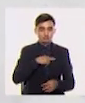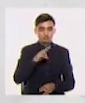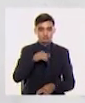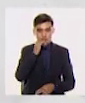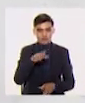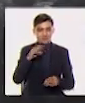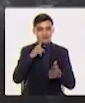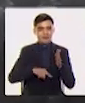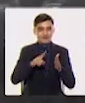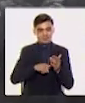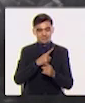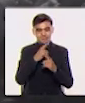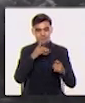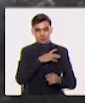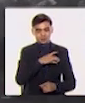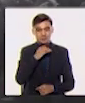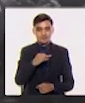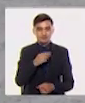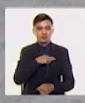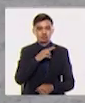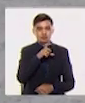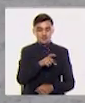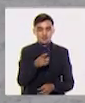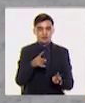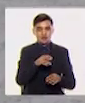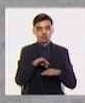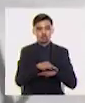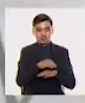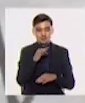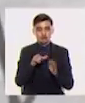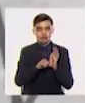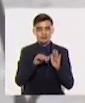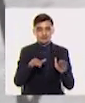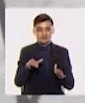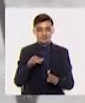өлгеніне күдіктенетіндерін мәлімдеген болатын. Марқұмның артында жұбайы мен 6 ұлы қалды.